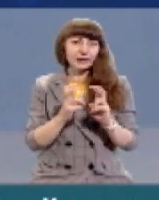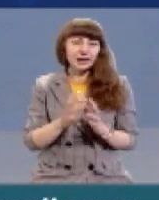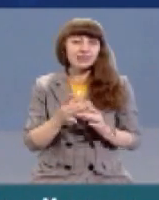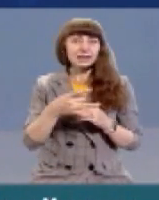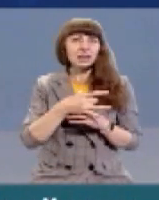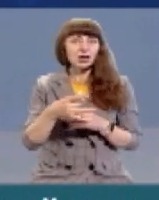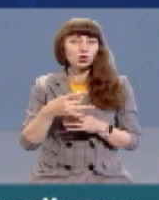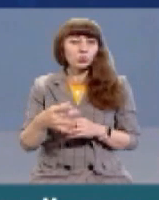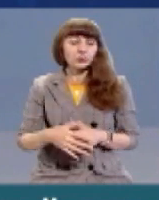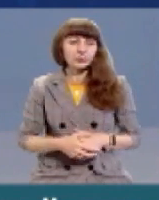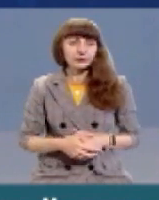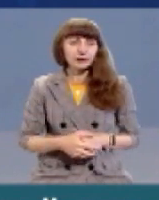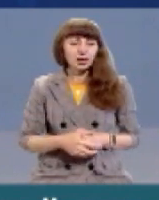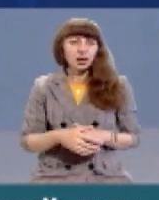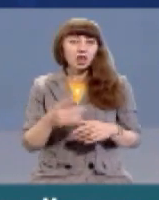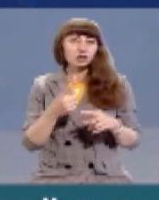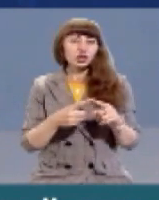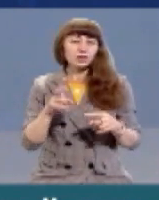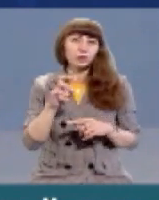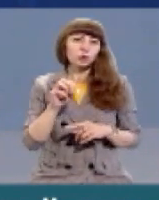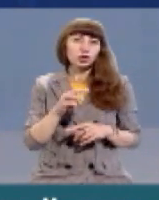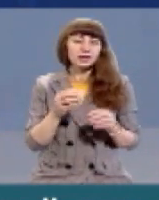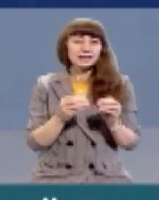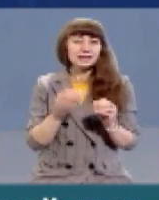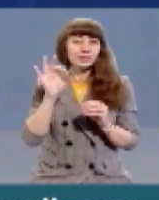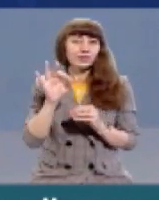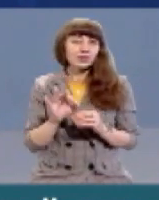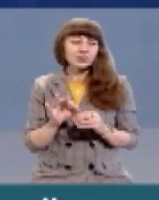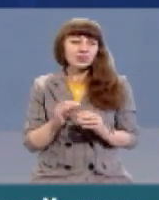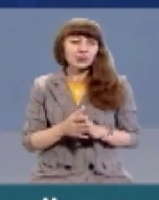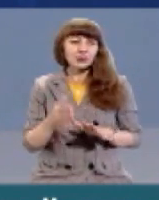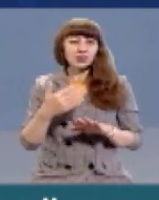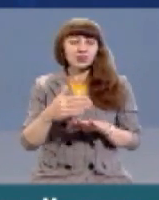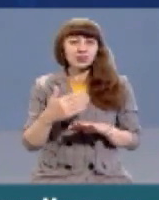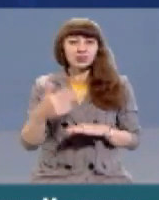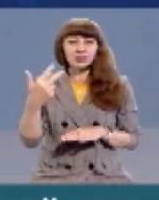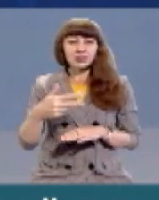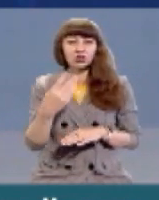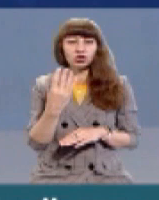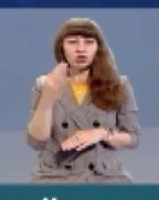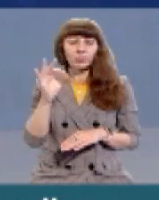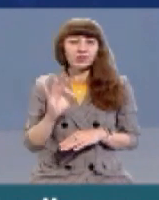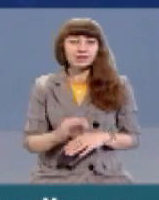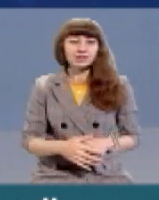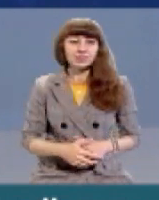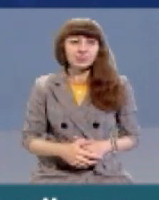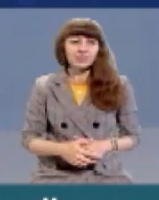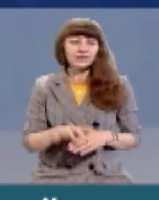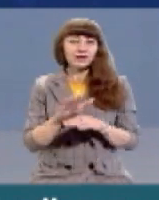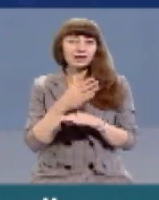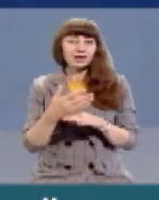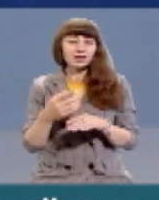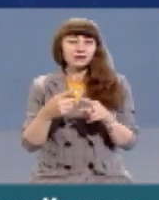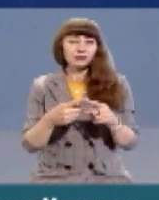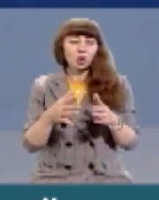района. Доля бюджетных средств составила 10%. Заемных 34%. В отраслевой